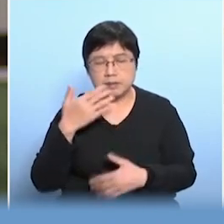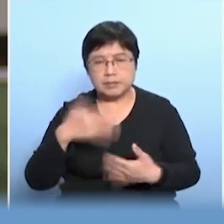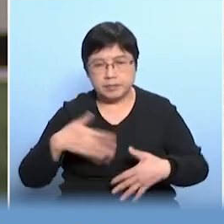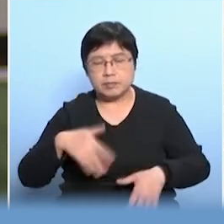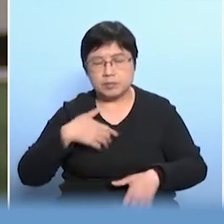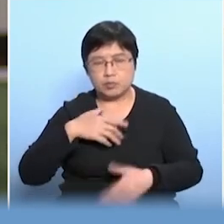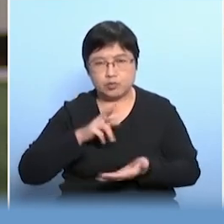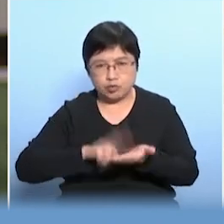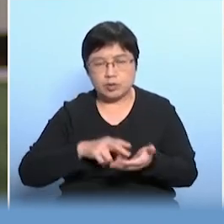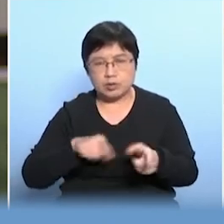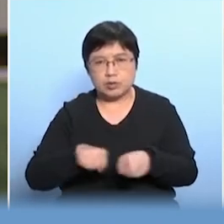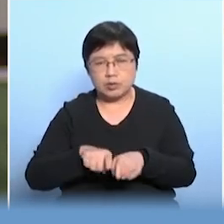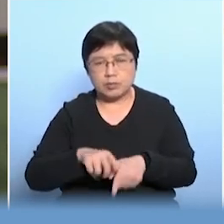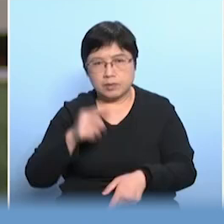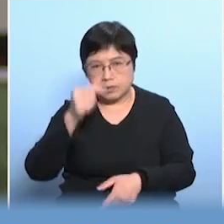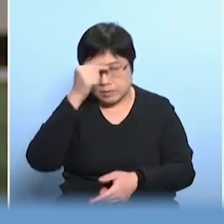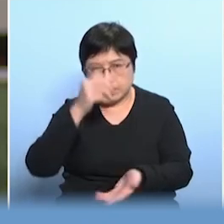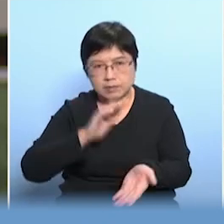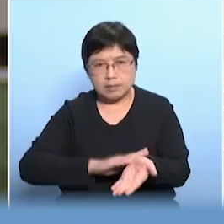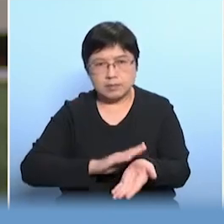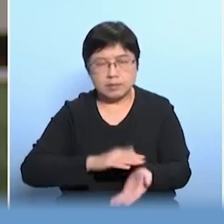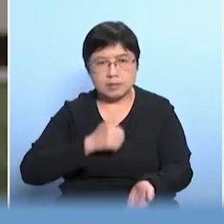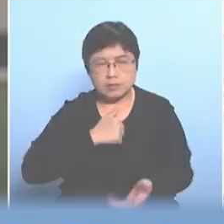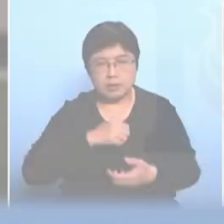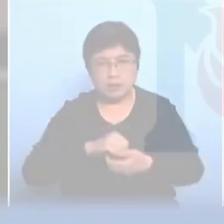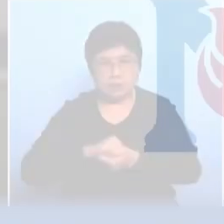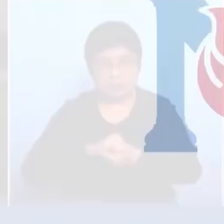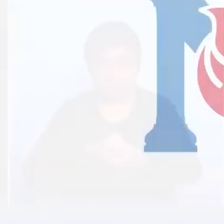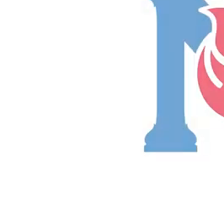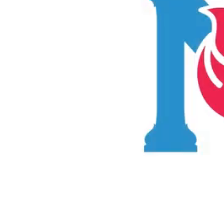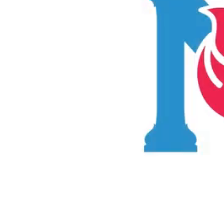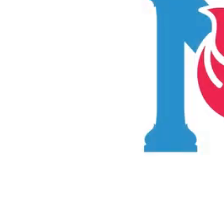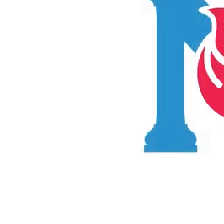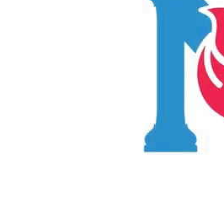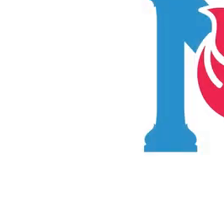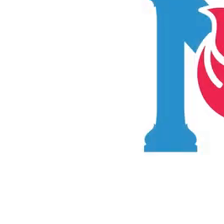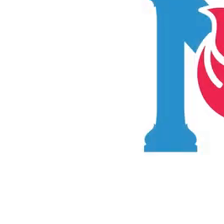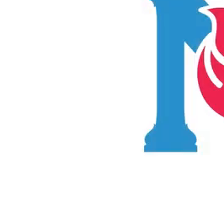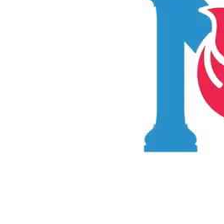任，同醫護一起攜手應對未來的挑戰，共創卓越醫療。